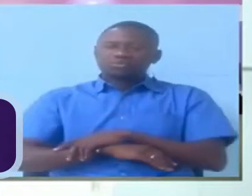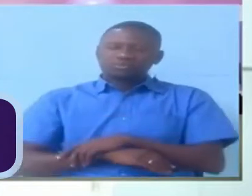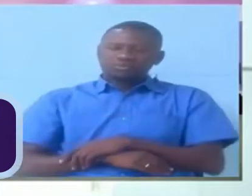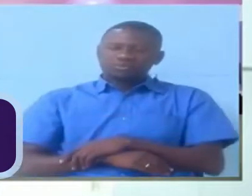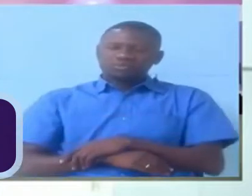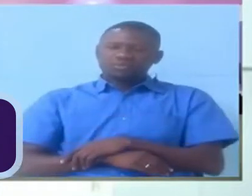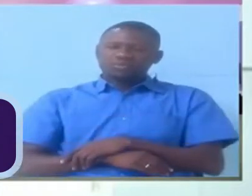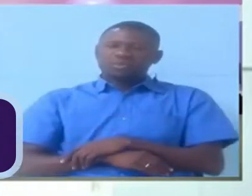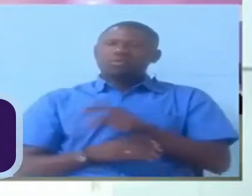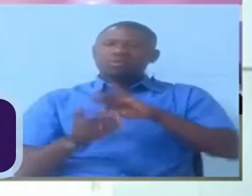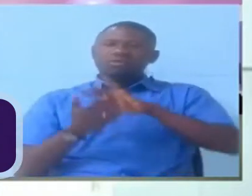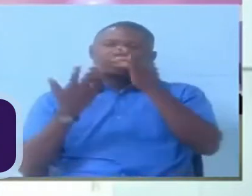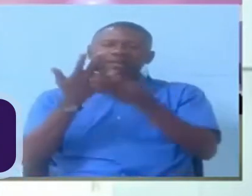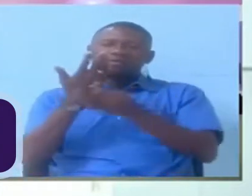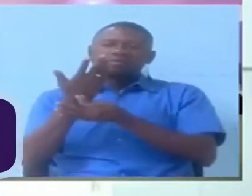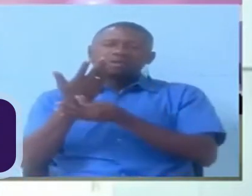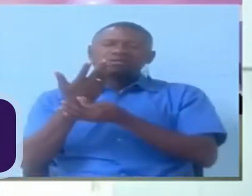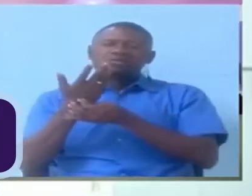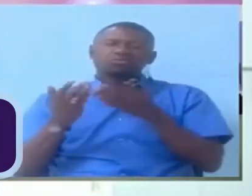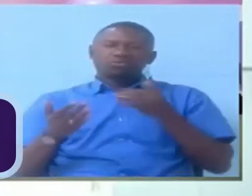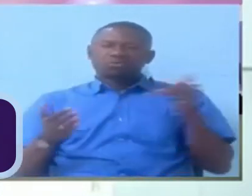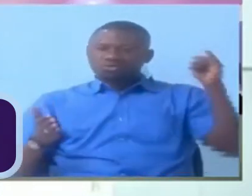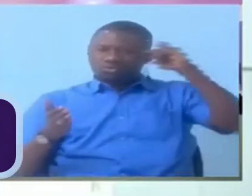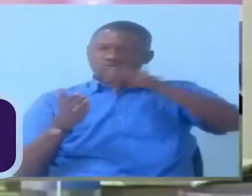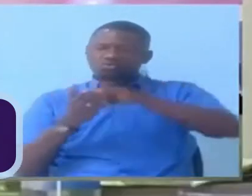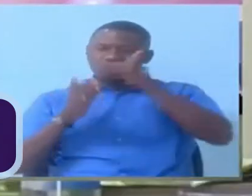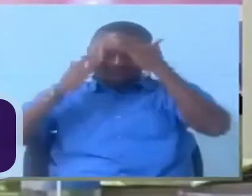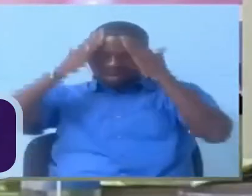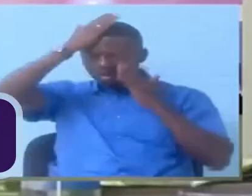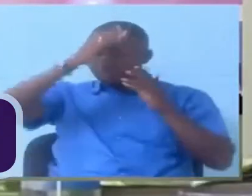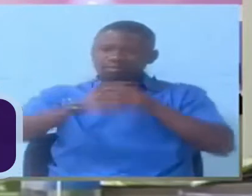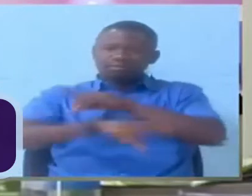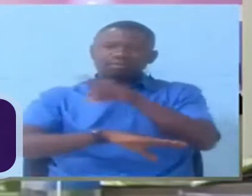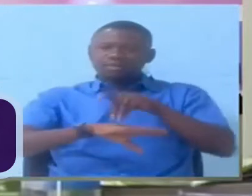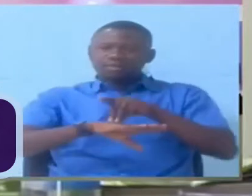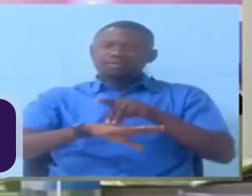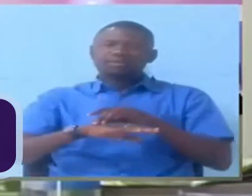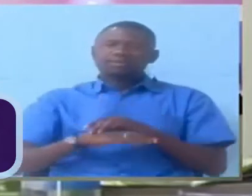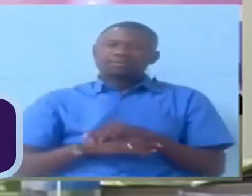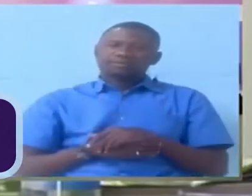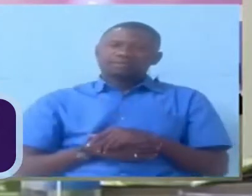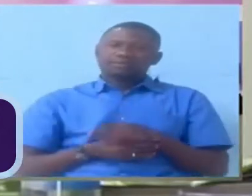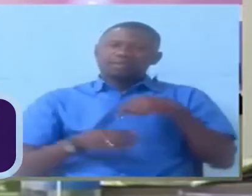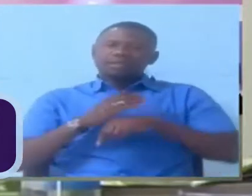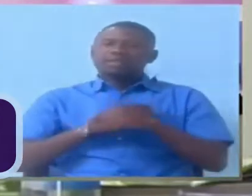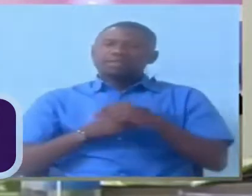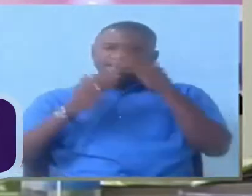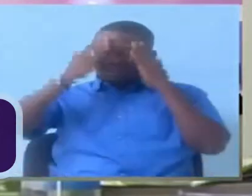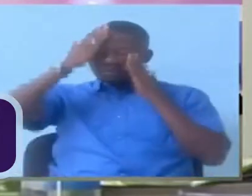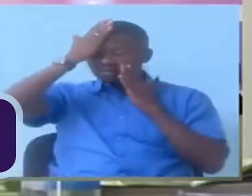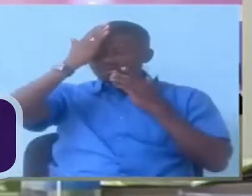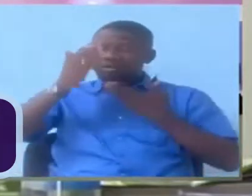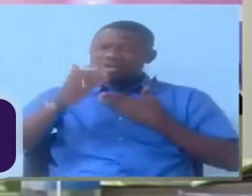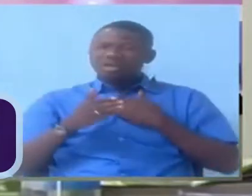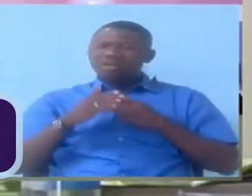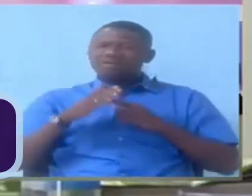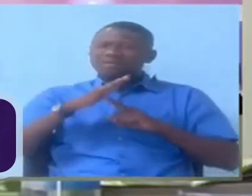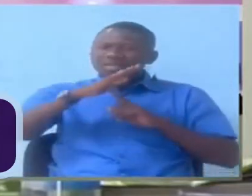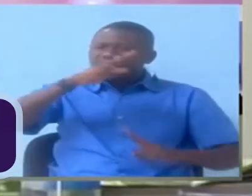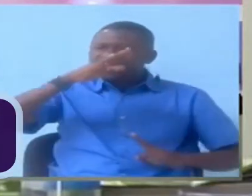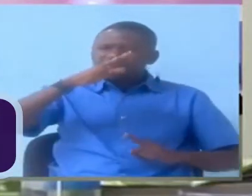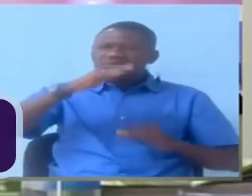kolle bulu tumodol asike mari jikoti wallahi la do ko kenya wala kolu lanya bar kulo me alon ko dal e a